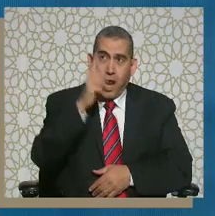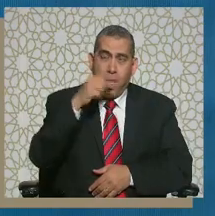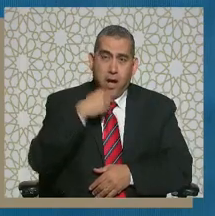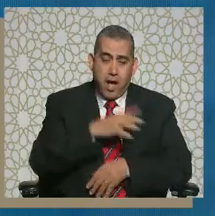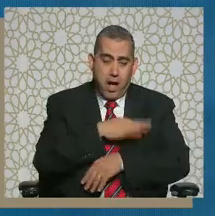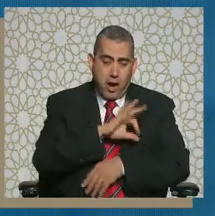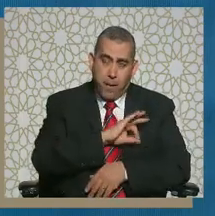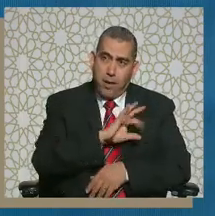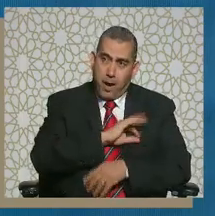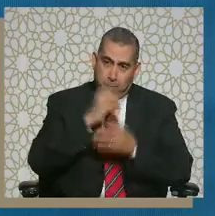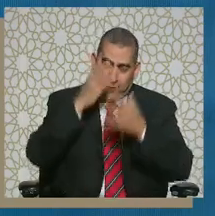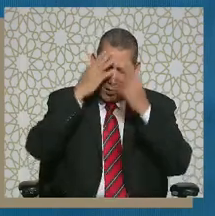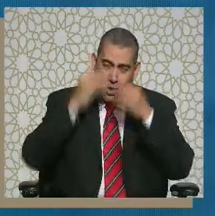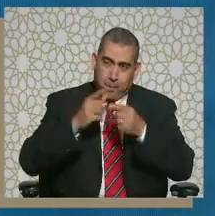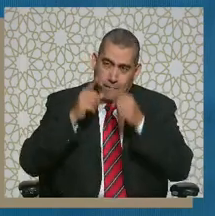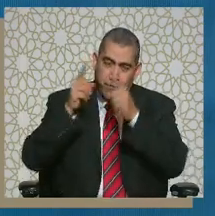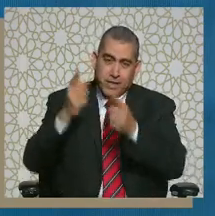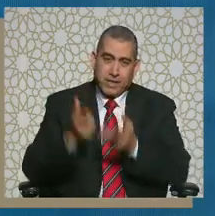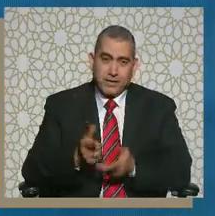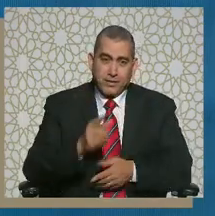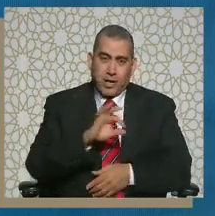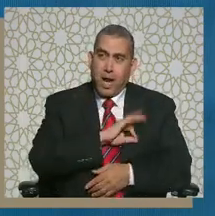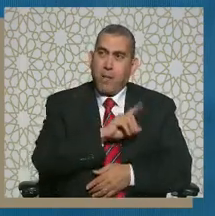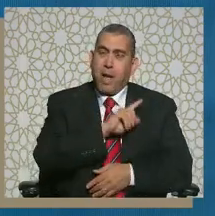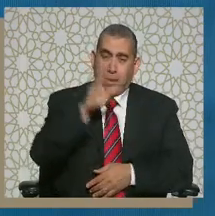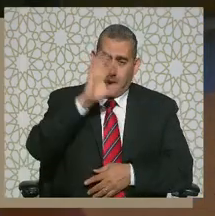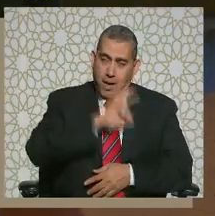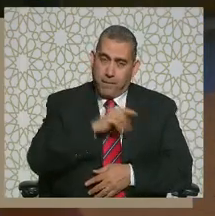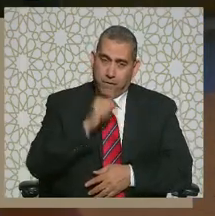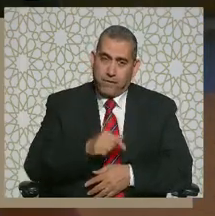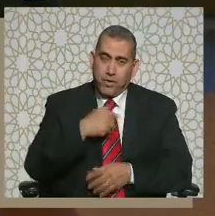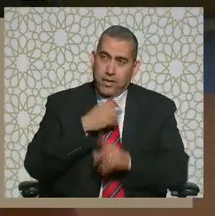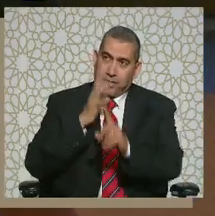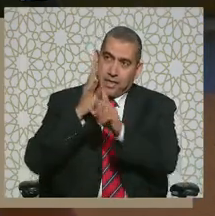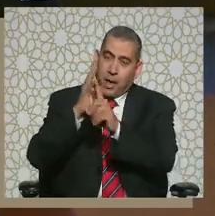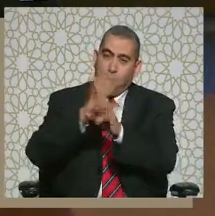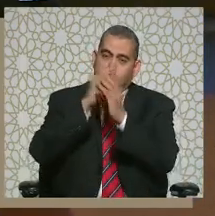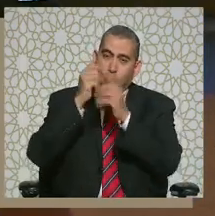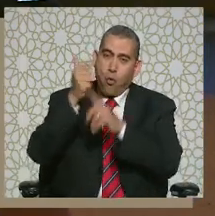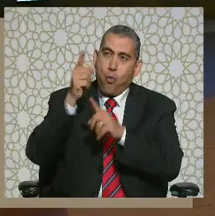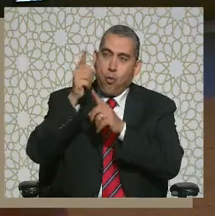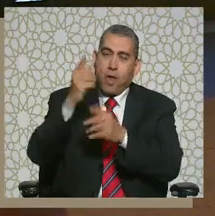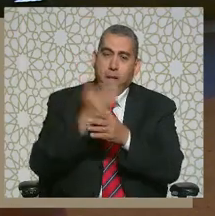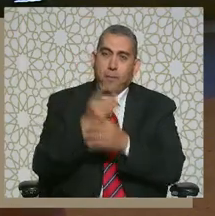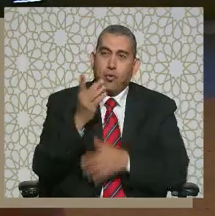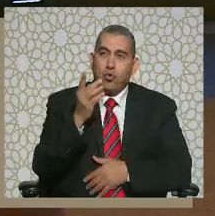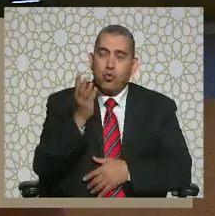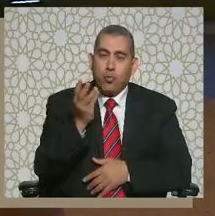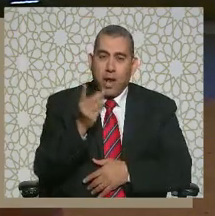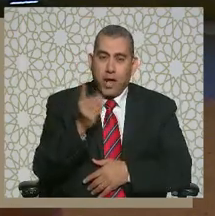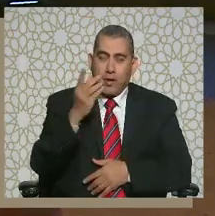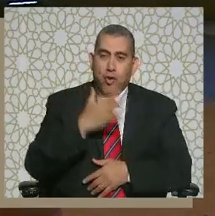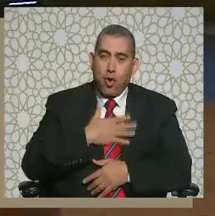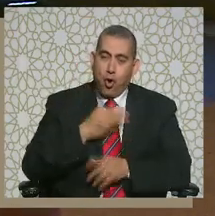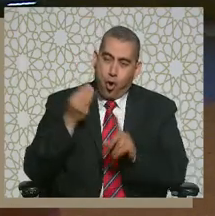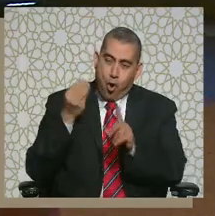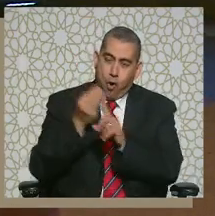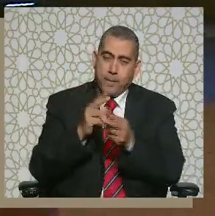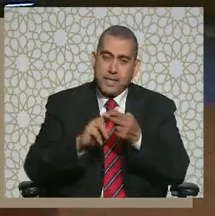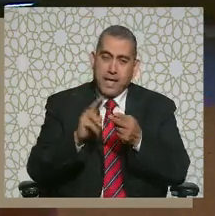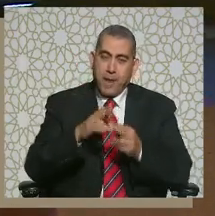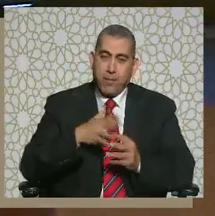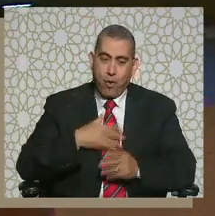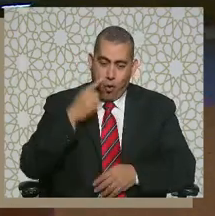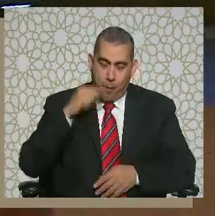هترحم يا رب وهنت توكل عليك هنتو عليك لان انت سبحانك انت تحب السلام وتحب ان